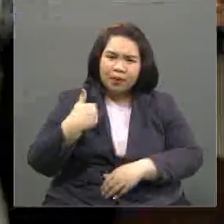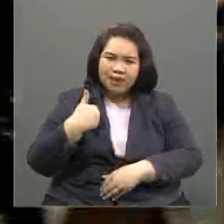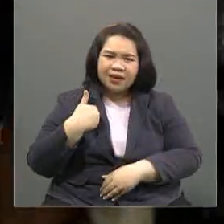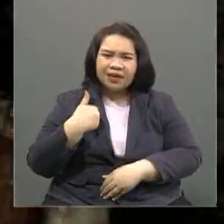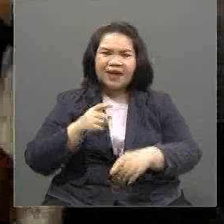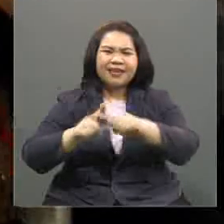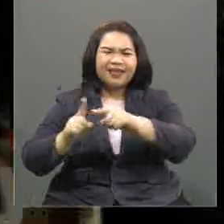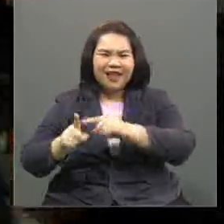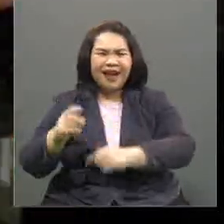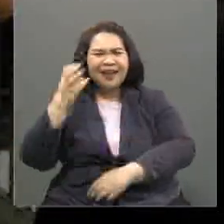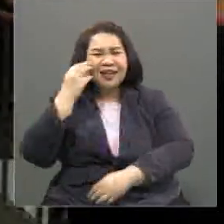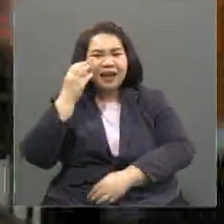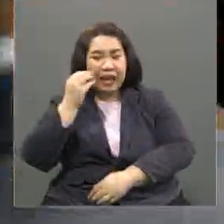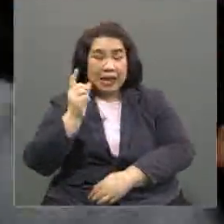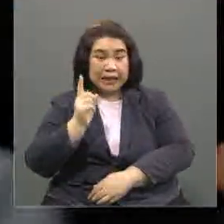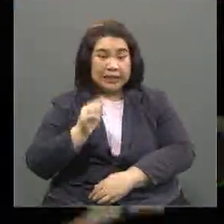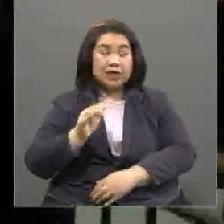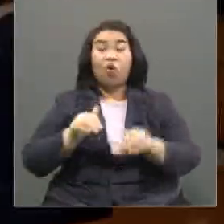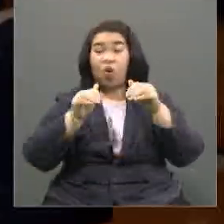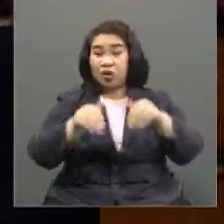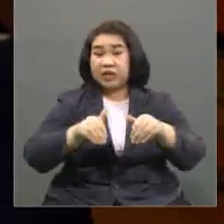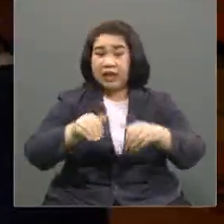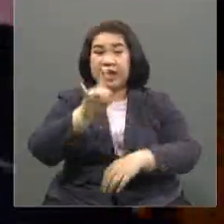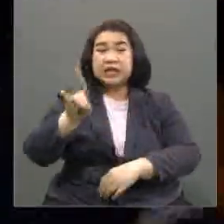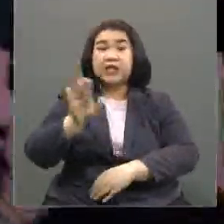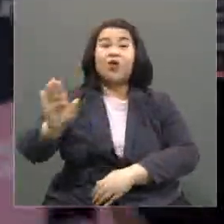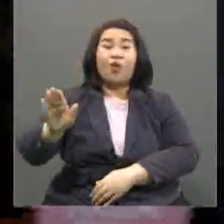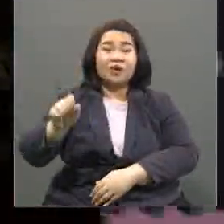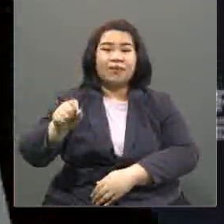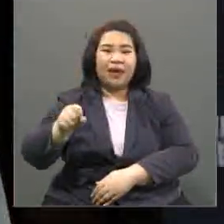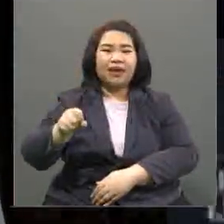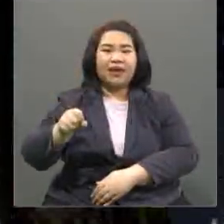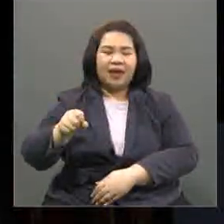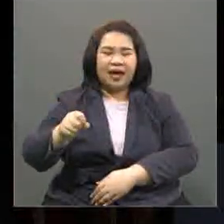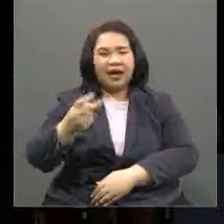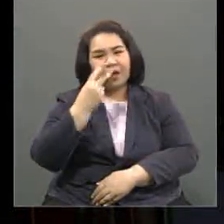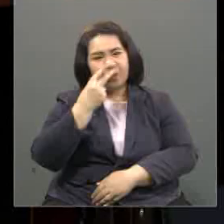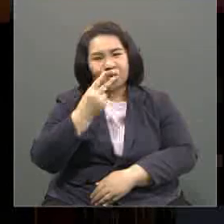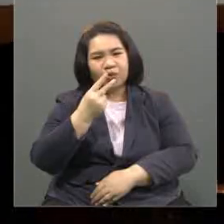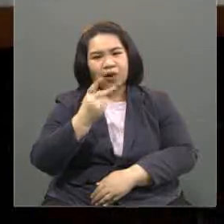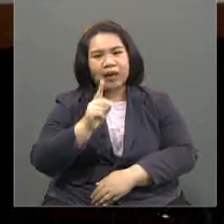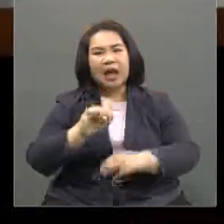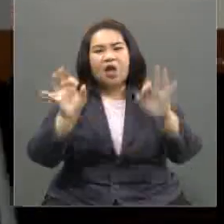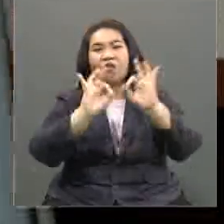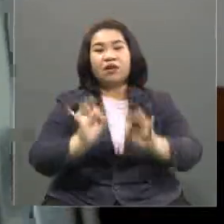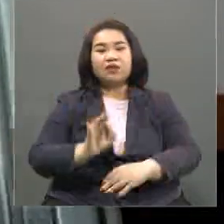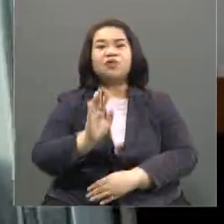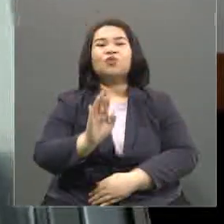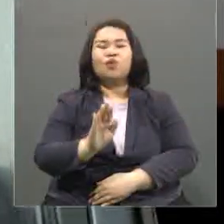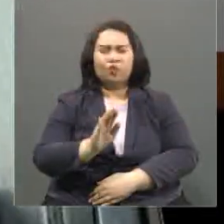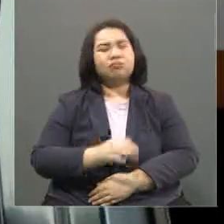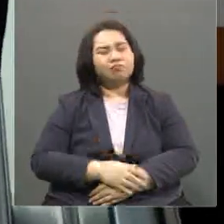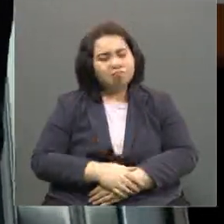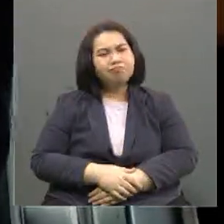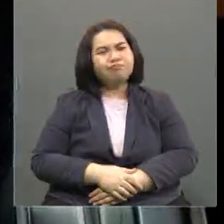แน่นอนใครๆก็จะรู้อยู่แล้วจิงโจ้เนี่ยเป็นสัญลักษณ์ของออสเตรเลียนะคะซึ่งดูเนี่ยค่ะแฟชั่นของท่านนายกเราก็รู้สึกว่า